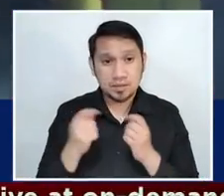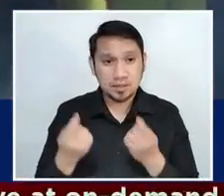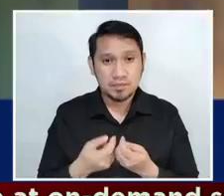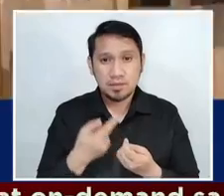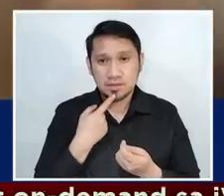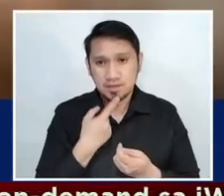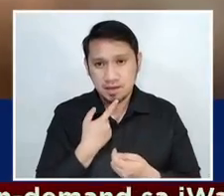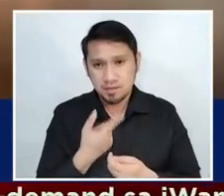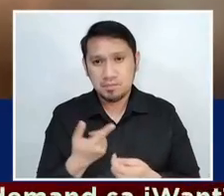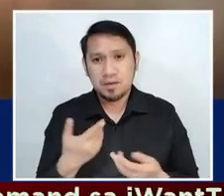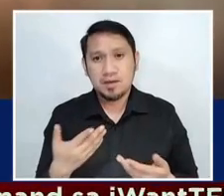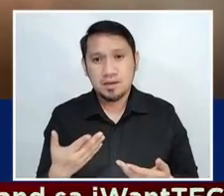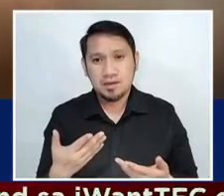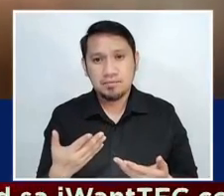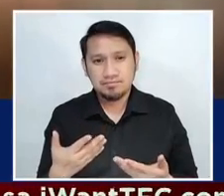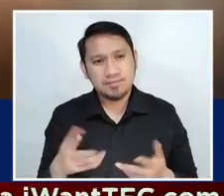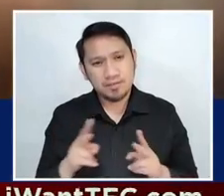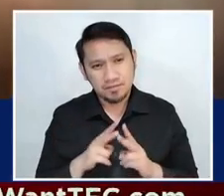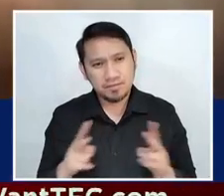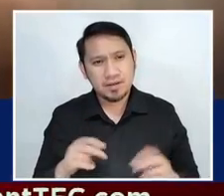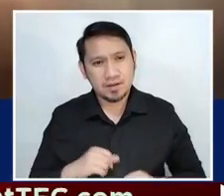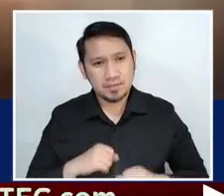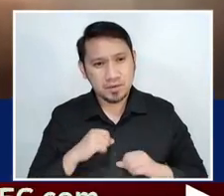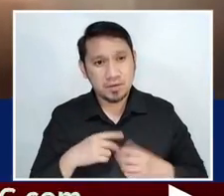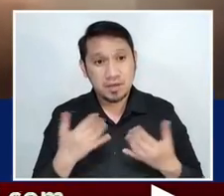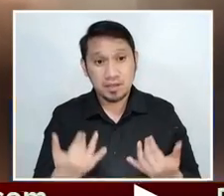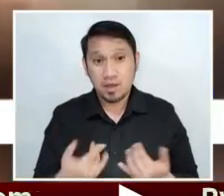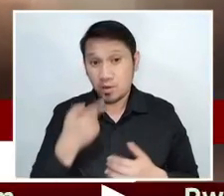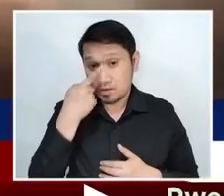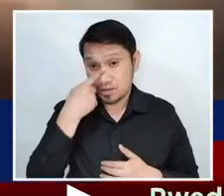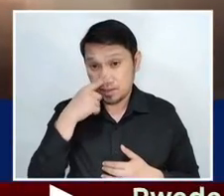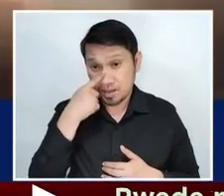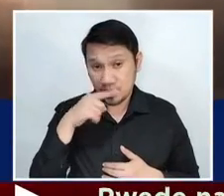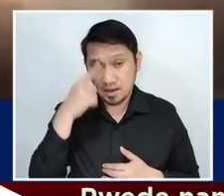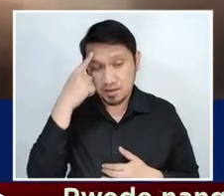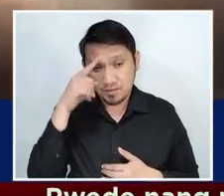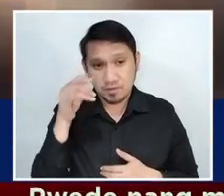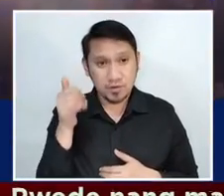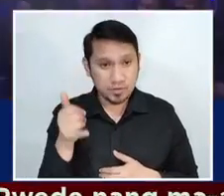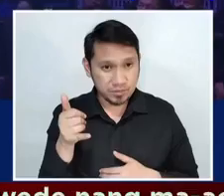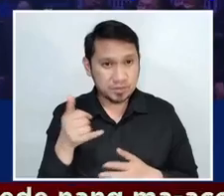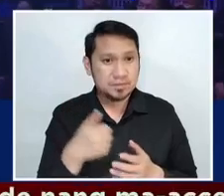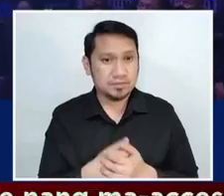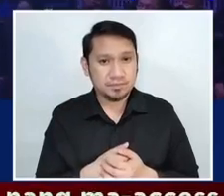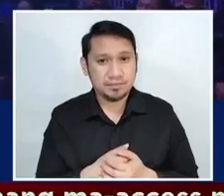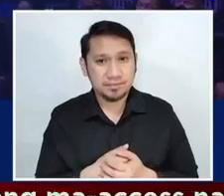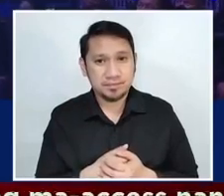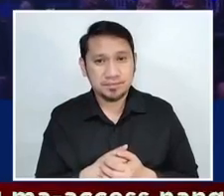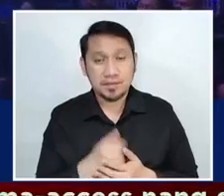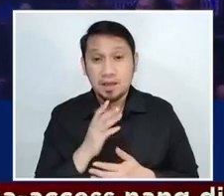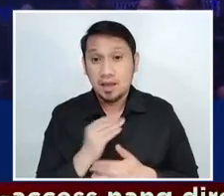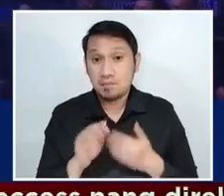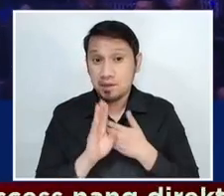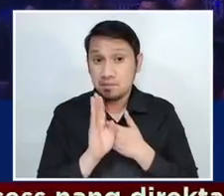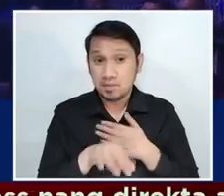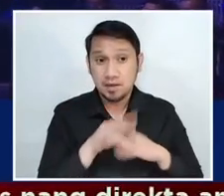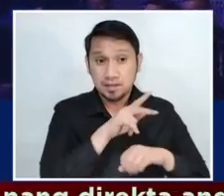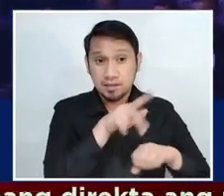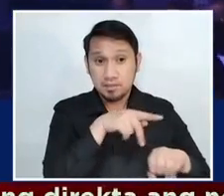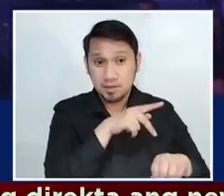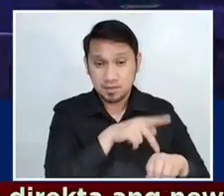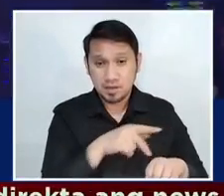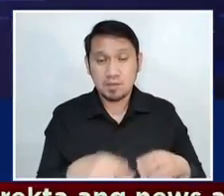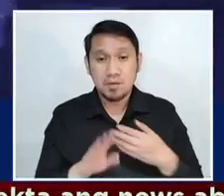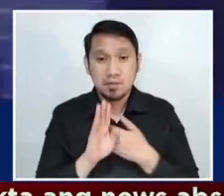sa kanya. Ngayon, nasa Thailand naman ang dalawa para sa shoot ng isang endorsement. At pagbalik ng Pinas, balik na